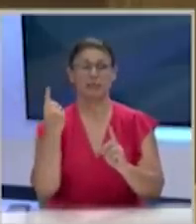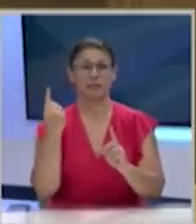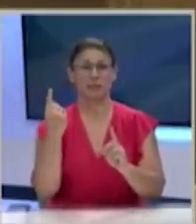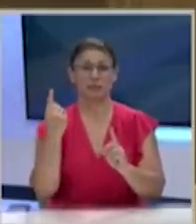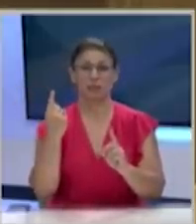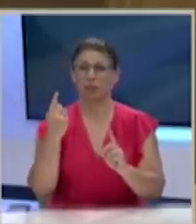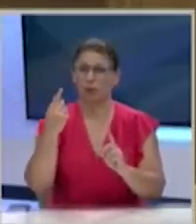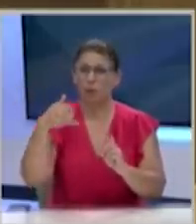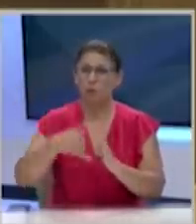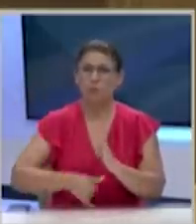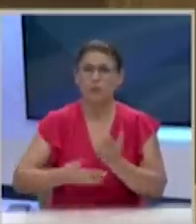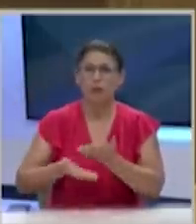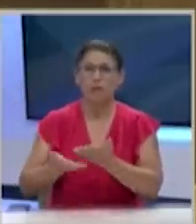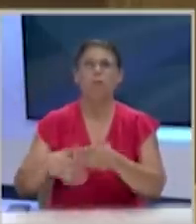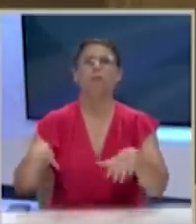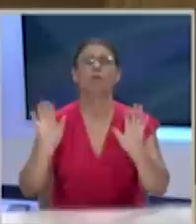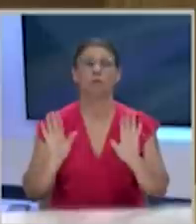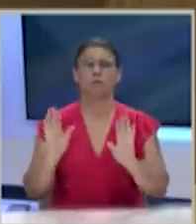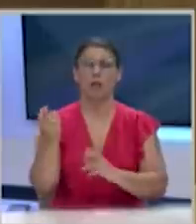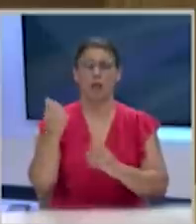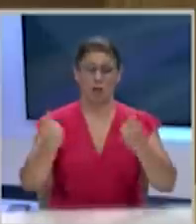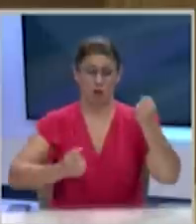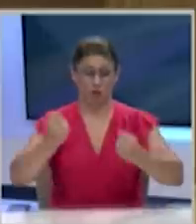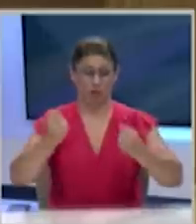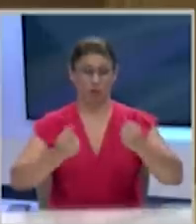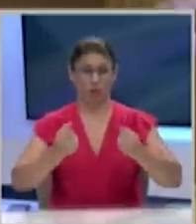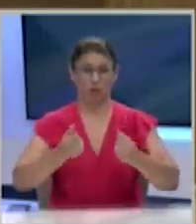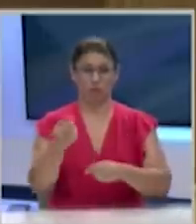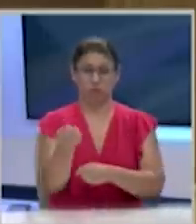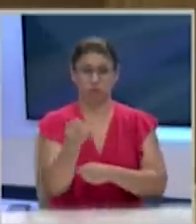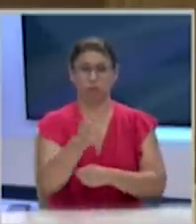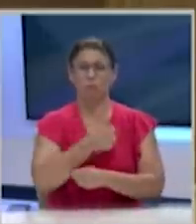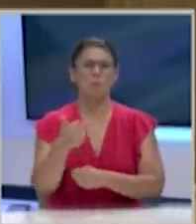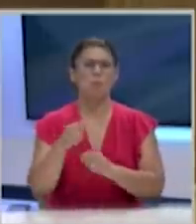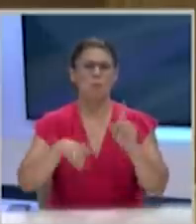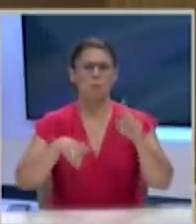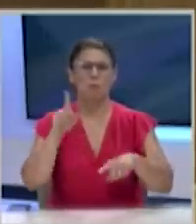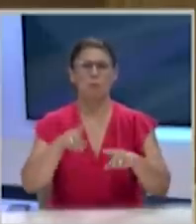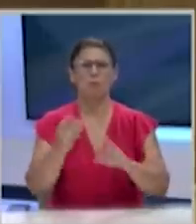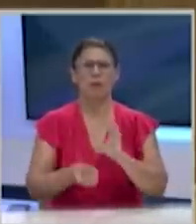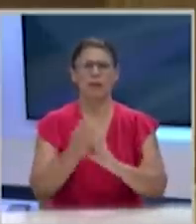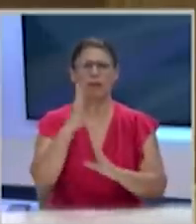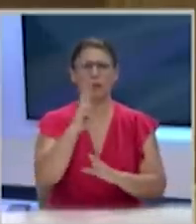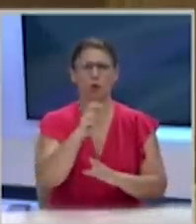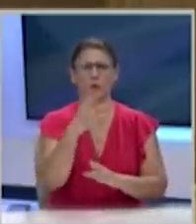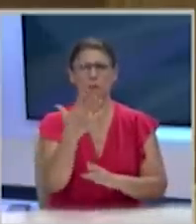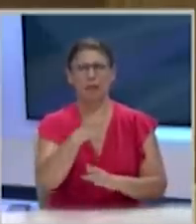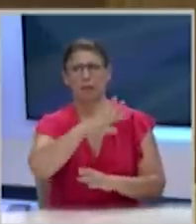ουσιαστικά αβοήθητοι. Ότι τα πυροσβεστικά οχήματα, πέρα από κάποια καινούρια, είναι 25 έως 40